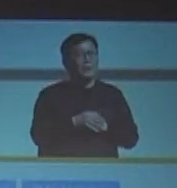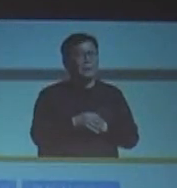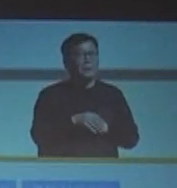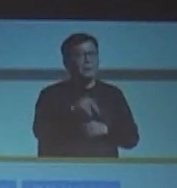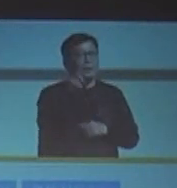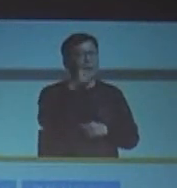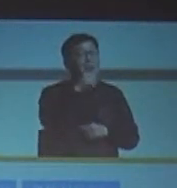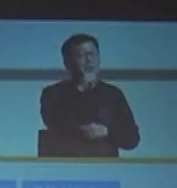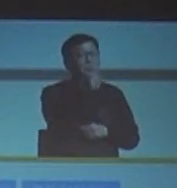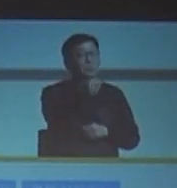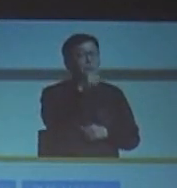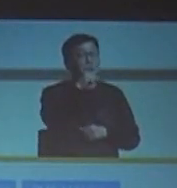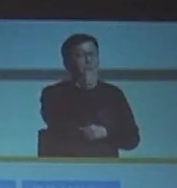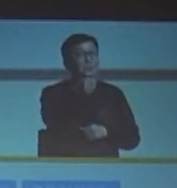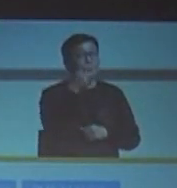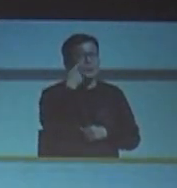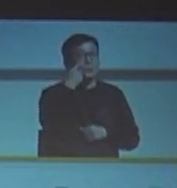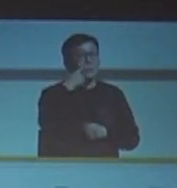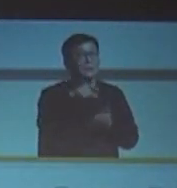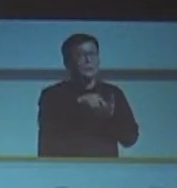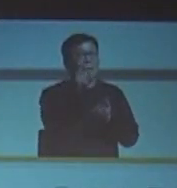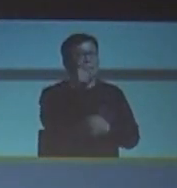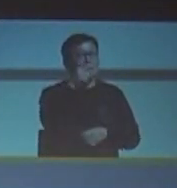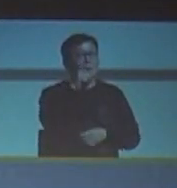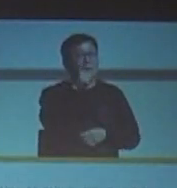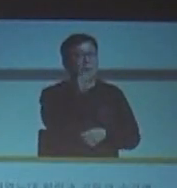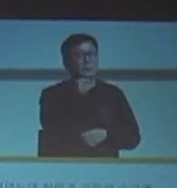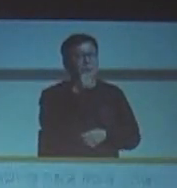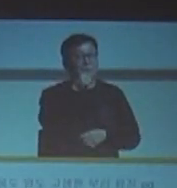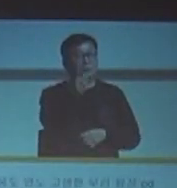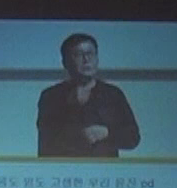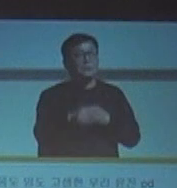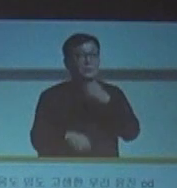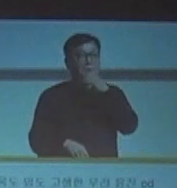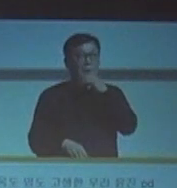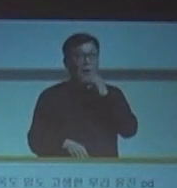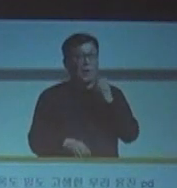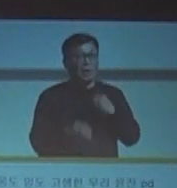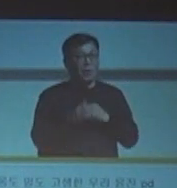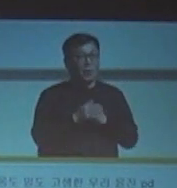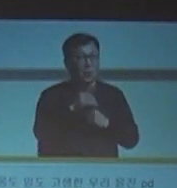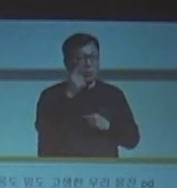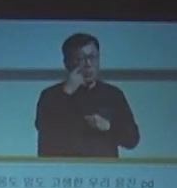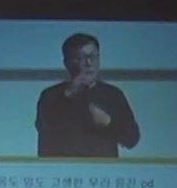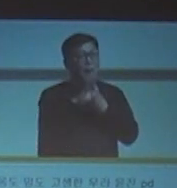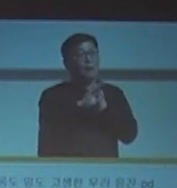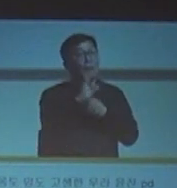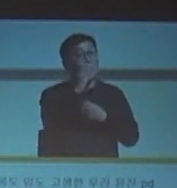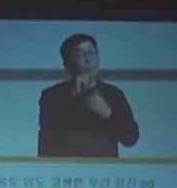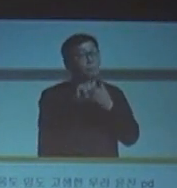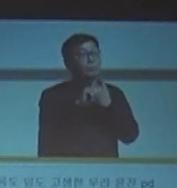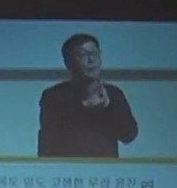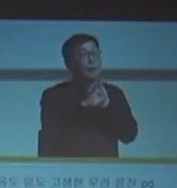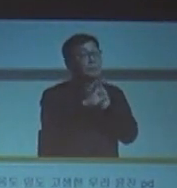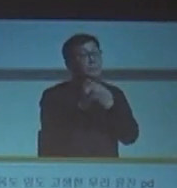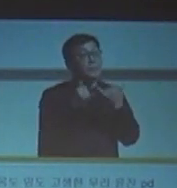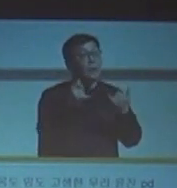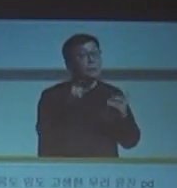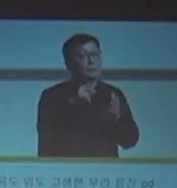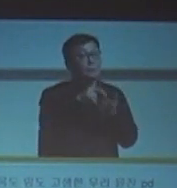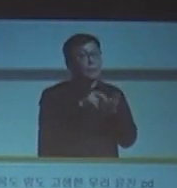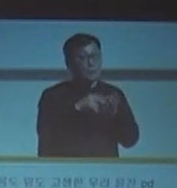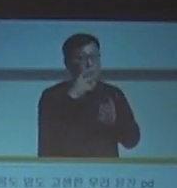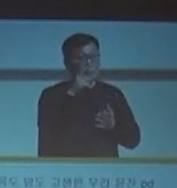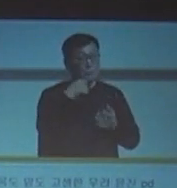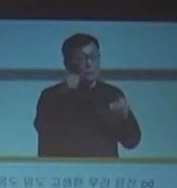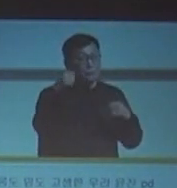네. 잠깐만. 네. 네. 모셔보세요. 네. 인터뷰 한번 해보도록 하겠습니다. 예비자 입장에서 보면 충격이거든요. 그렇죠? 네. 부산다. 네. 네.